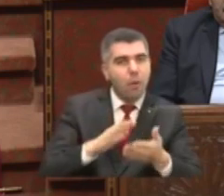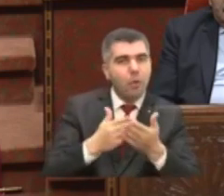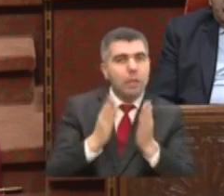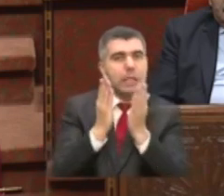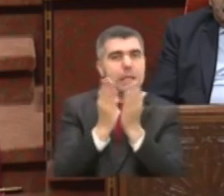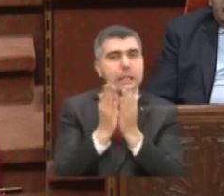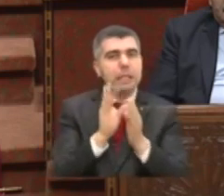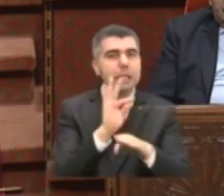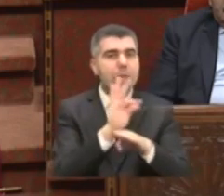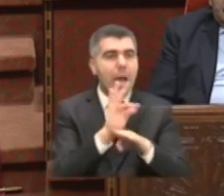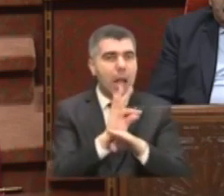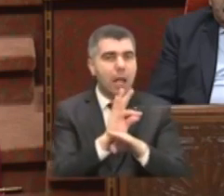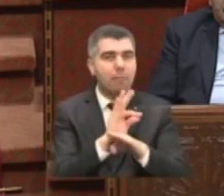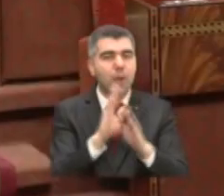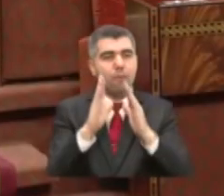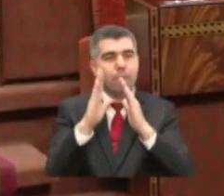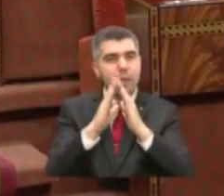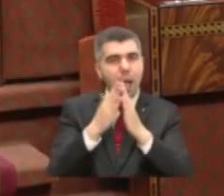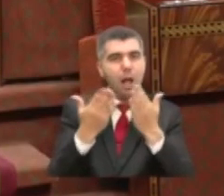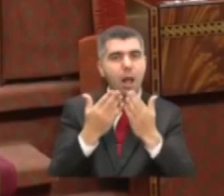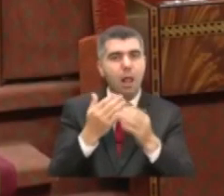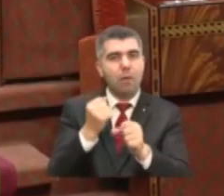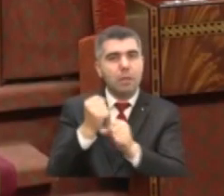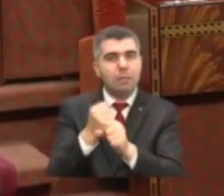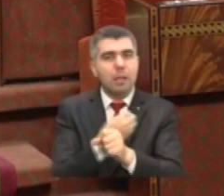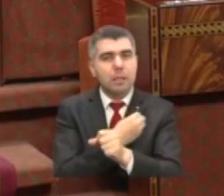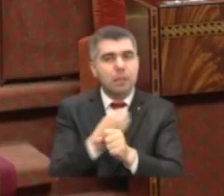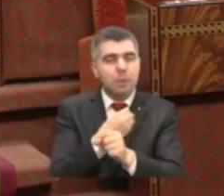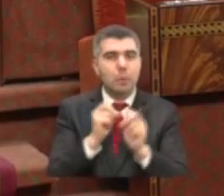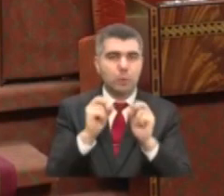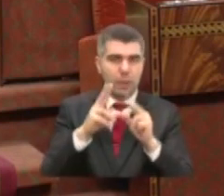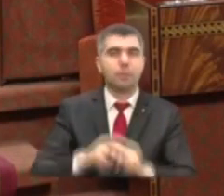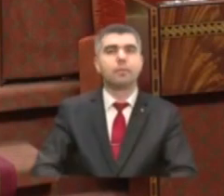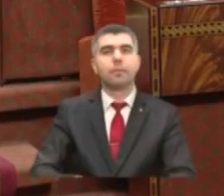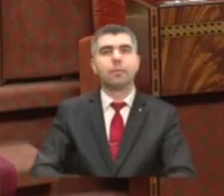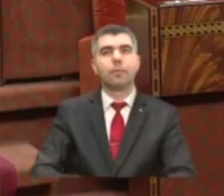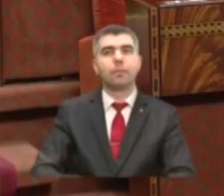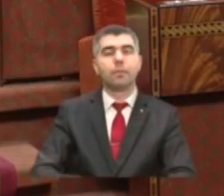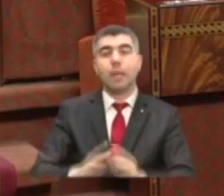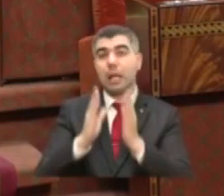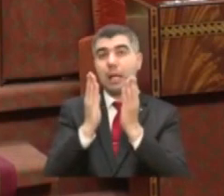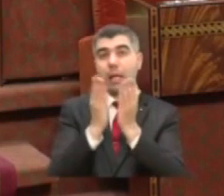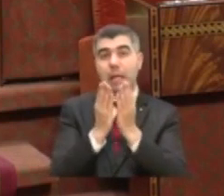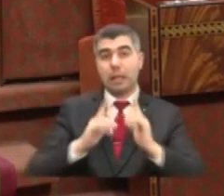والصحة والسكن والتغطية الاجتماعية. فيما يتعلق بالتعليم، سيد الرئيس،